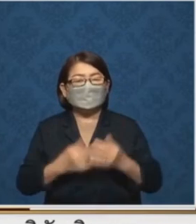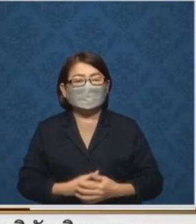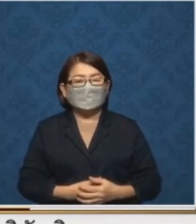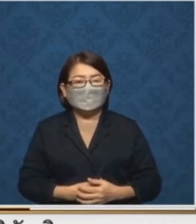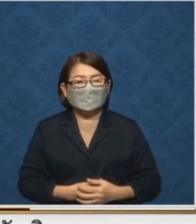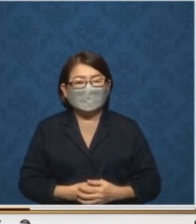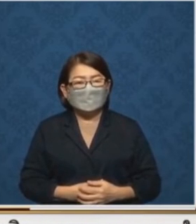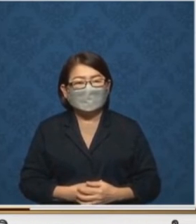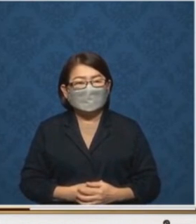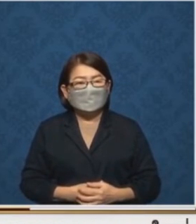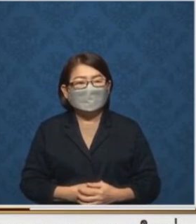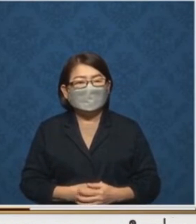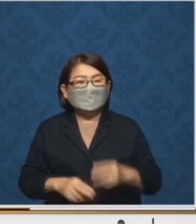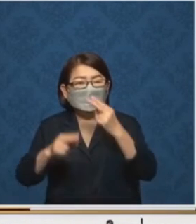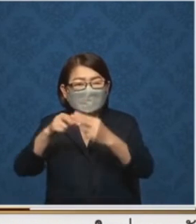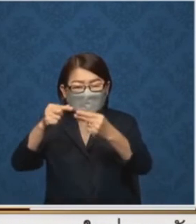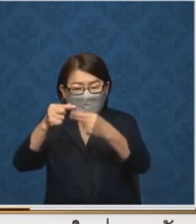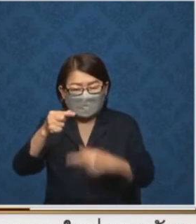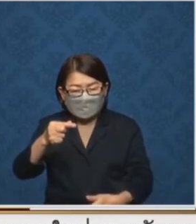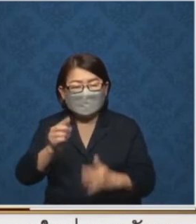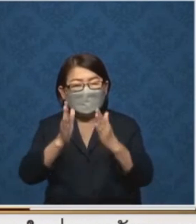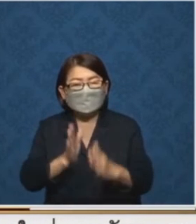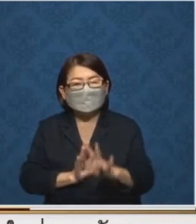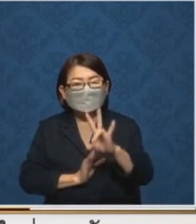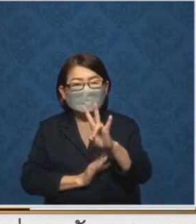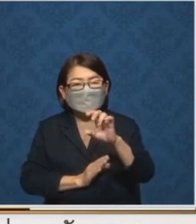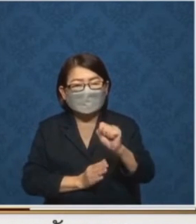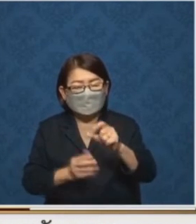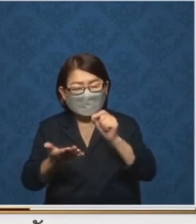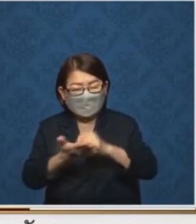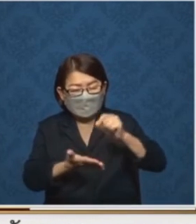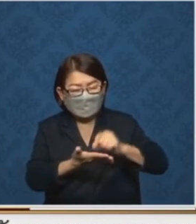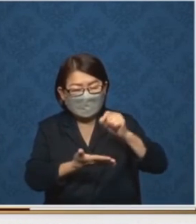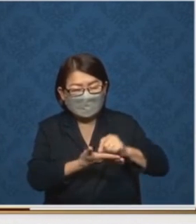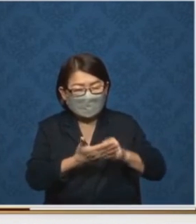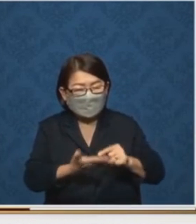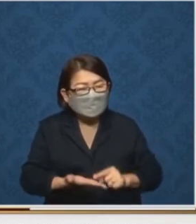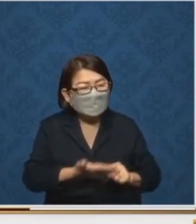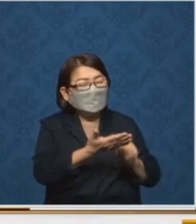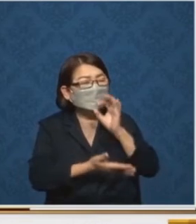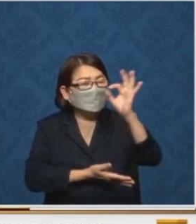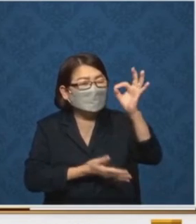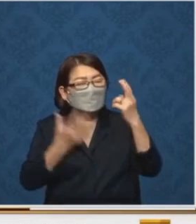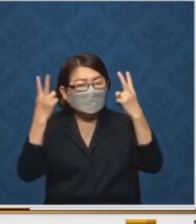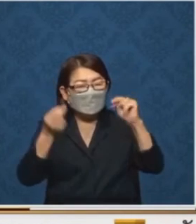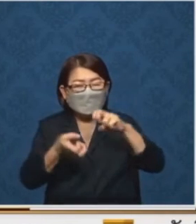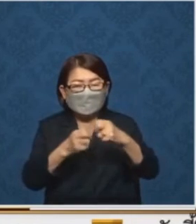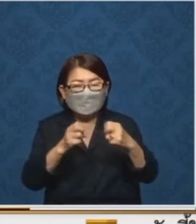ต่ไปตรงนี้เน้นสีแดงทุรกิล้านอาหารเกิดวิกฤษณหนักครับเกิดความเสียหาย